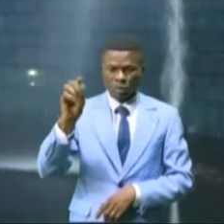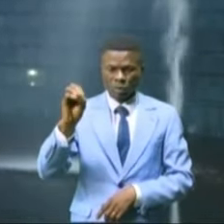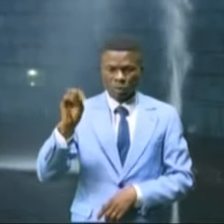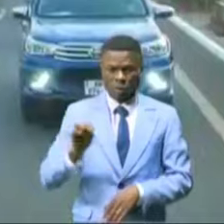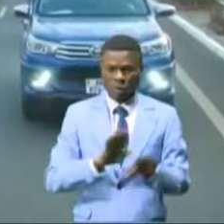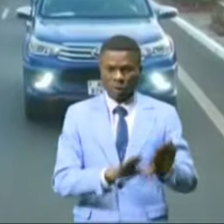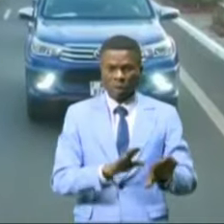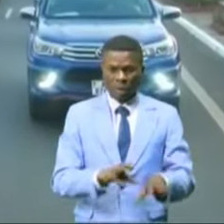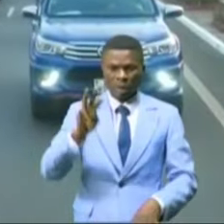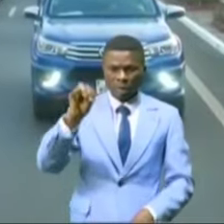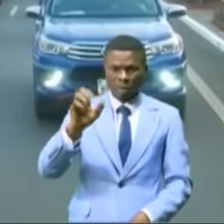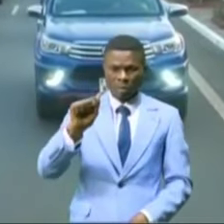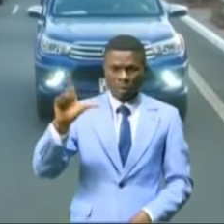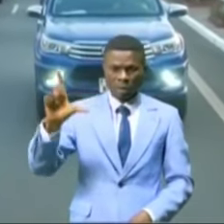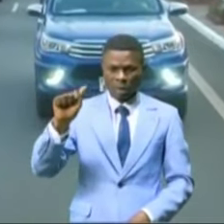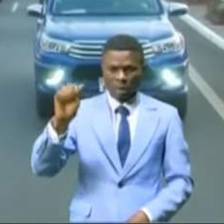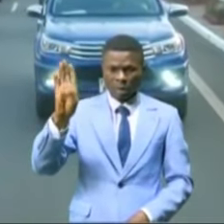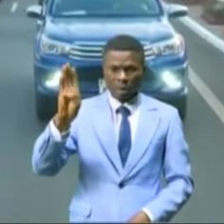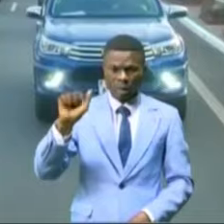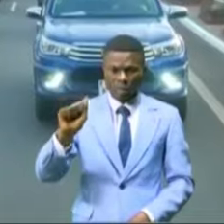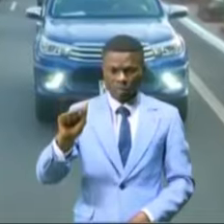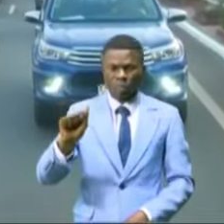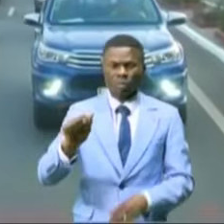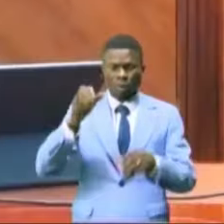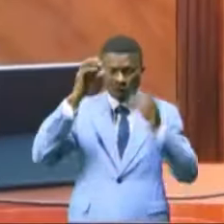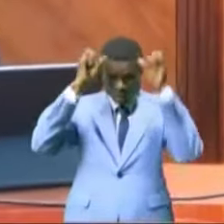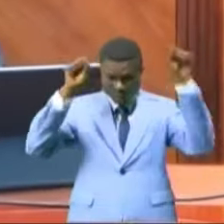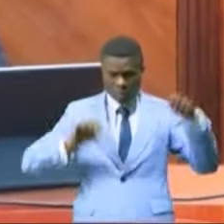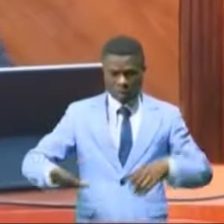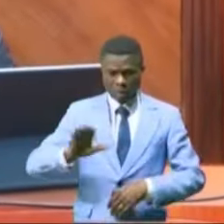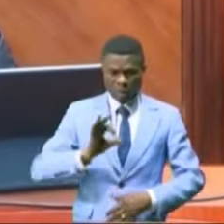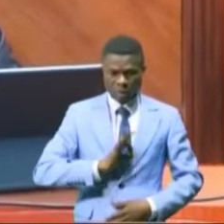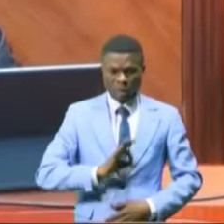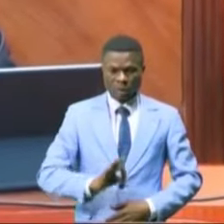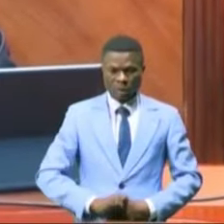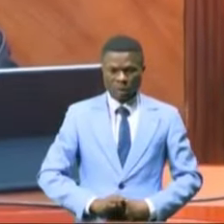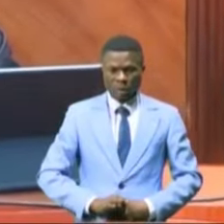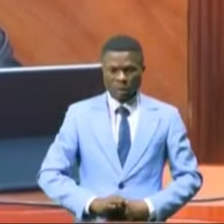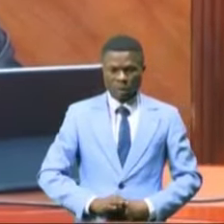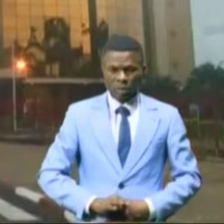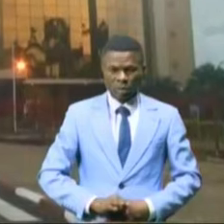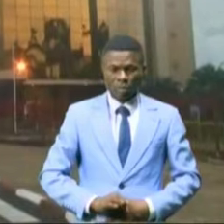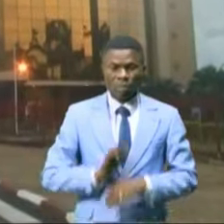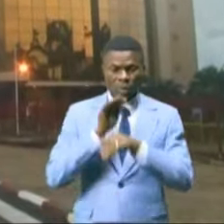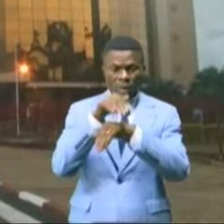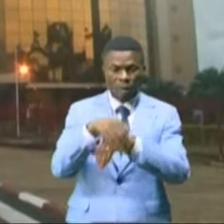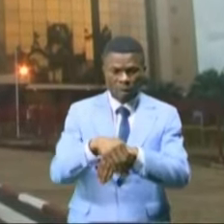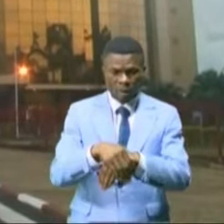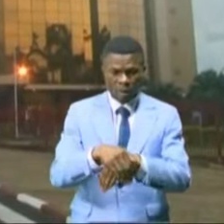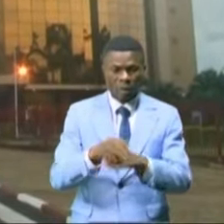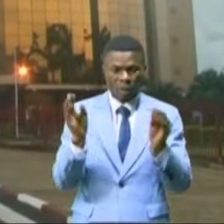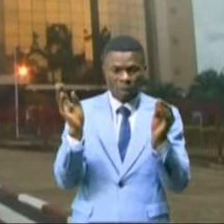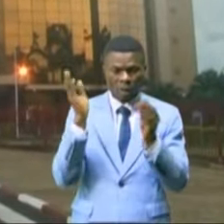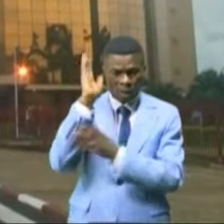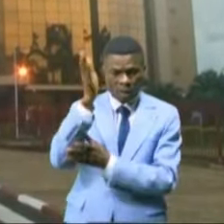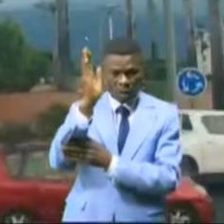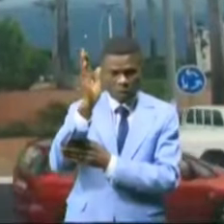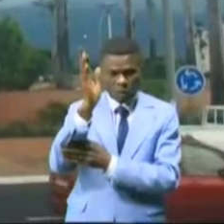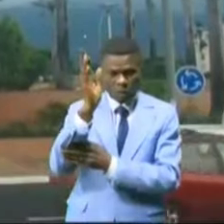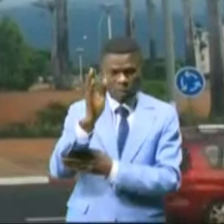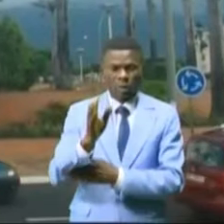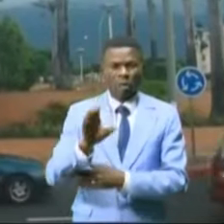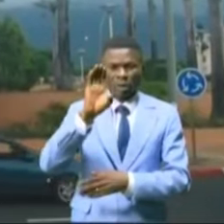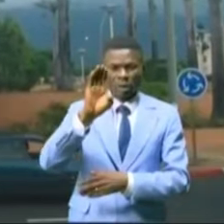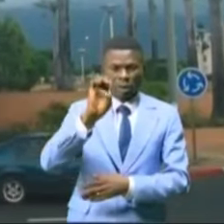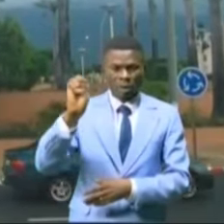à Malabo, le président de la République, Félix-Antoine Tshisekedi Tshilombo, prendra part à ses assises du sommet de la